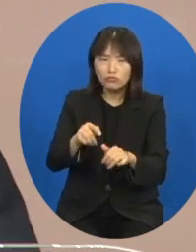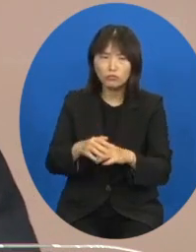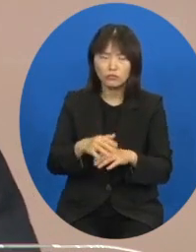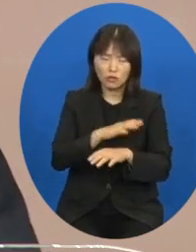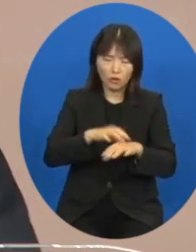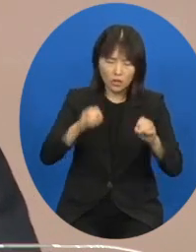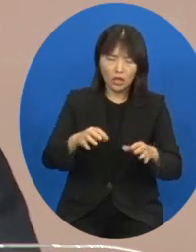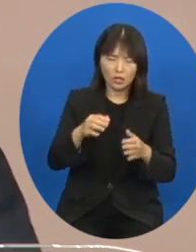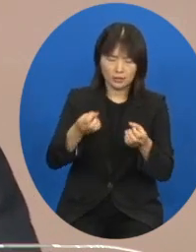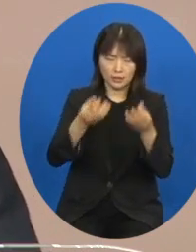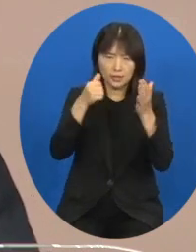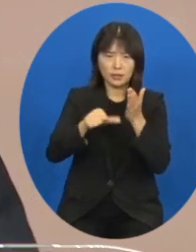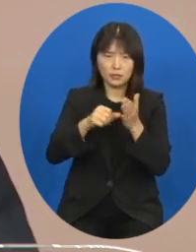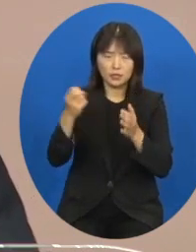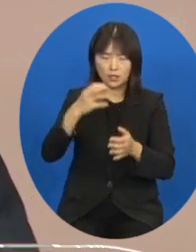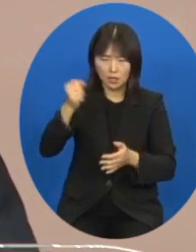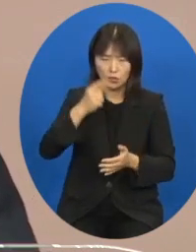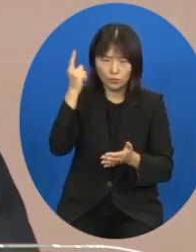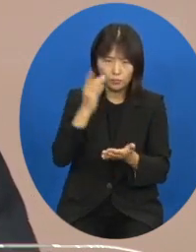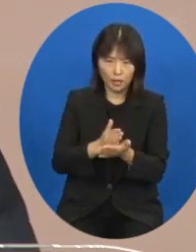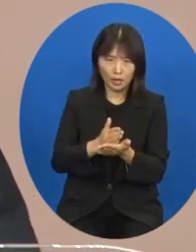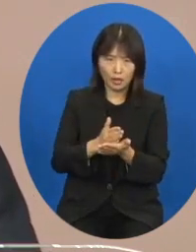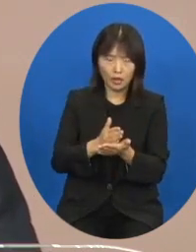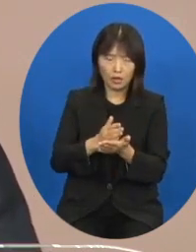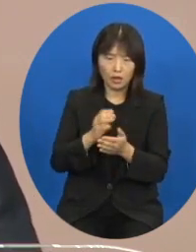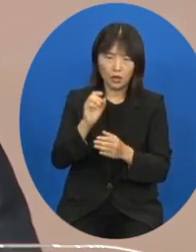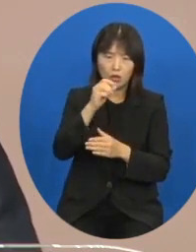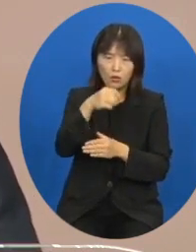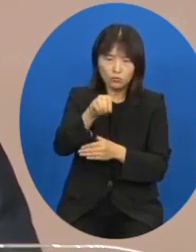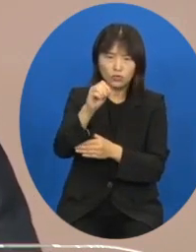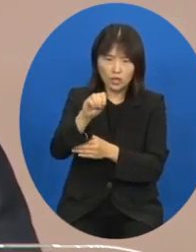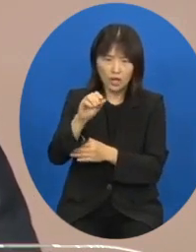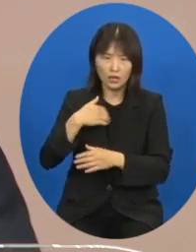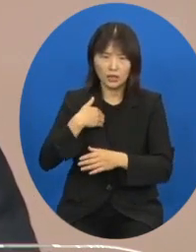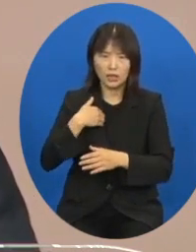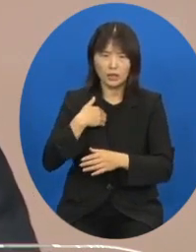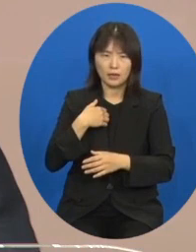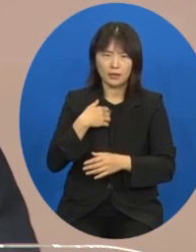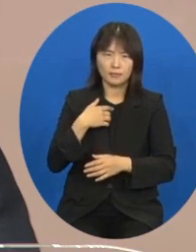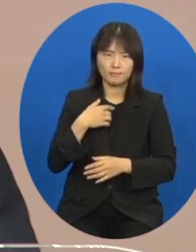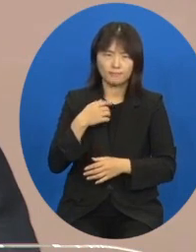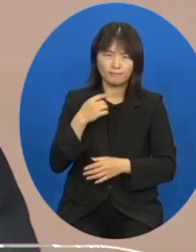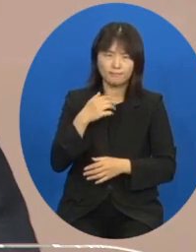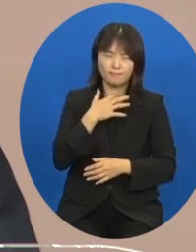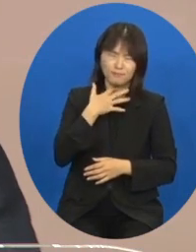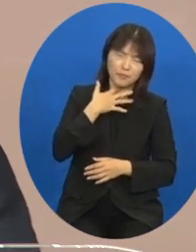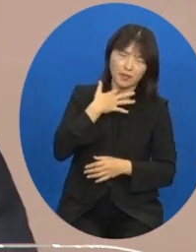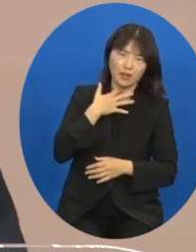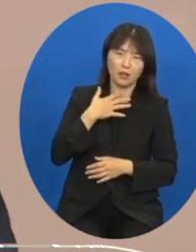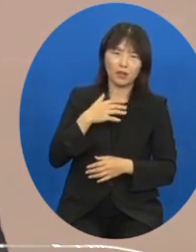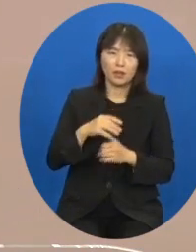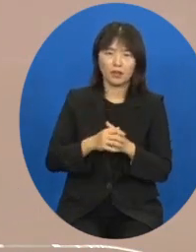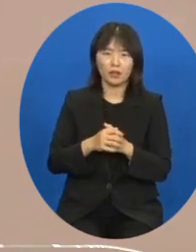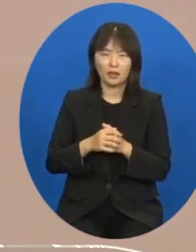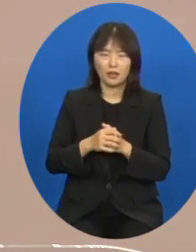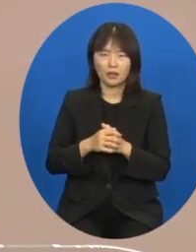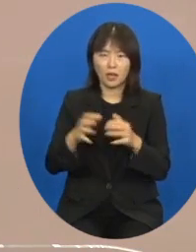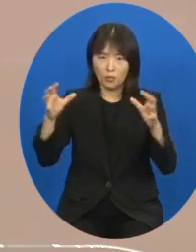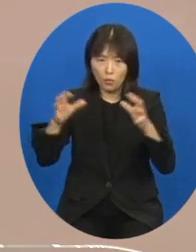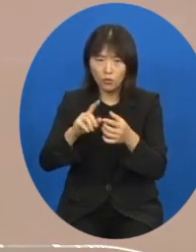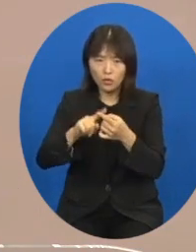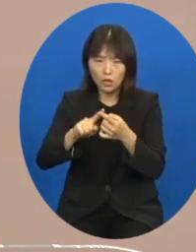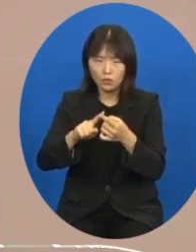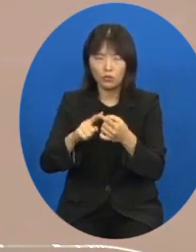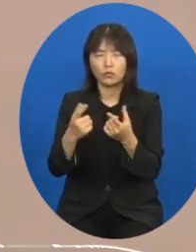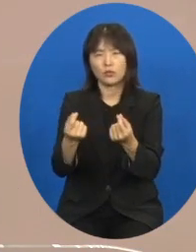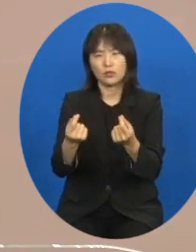다시 가져오지 말라. 분향은 내가 가증히 여기는 바요 월삭과 안식일과 대회로 모이는 것도